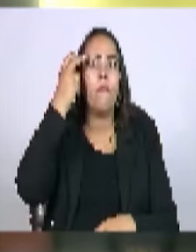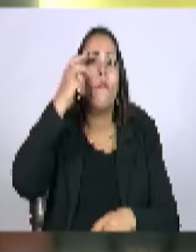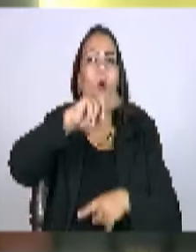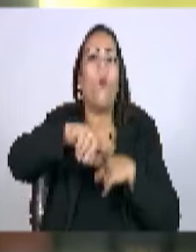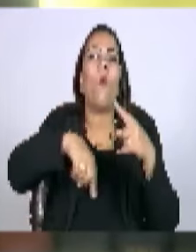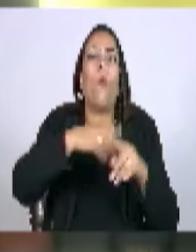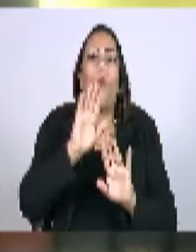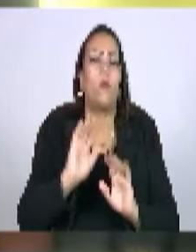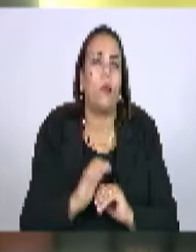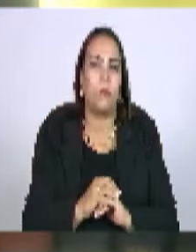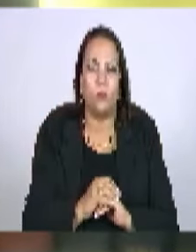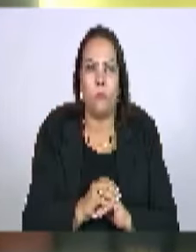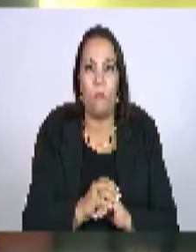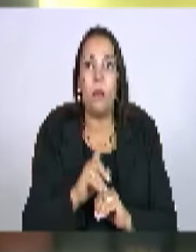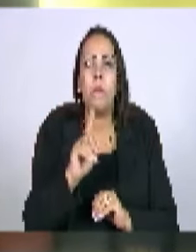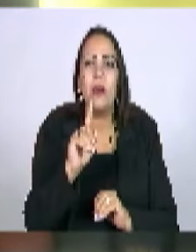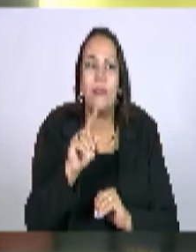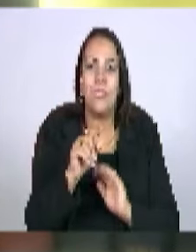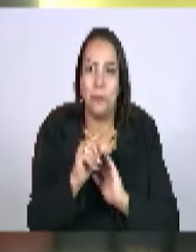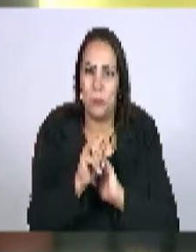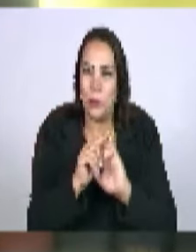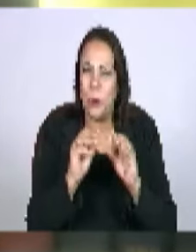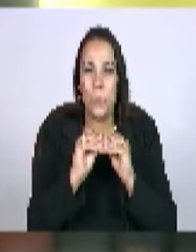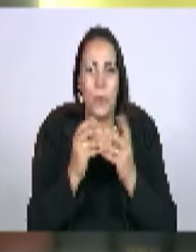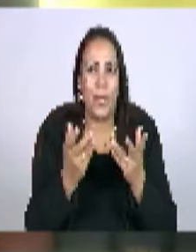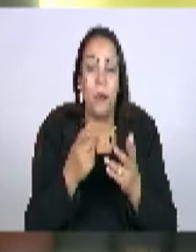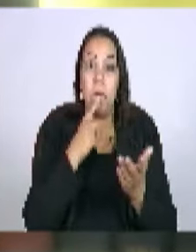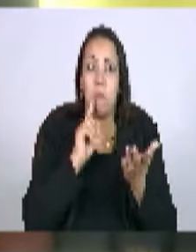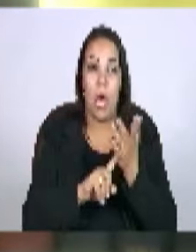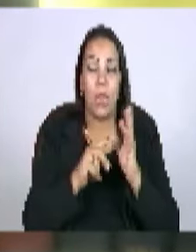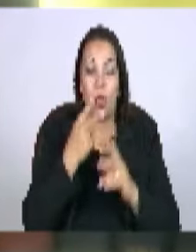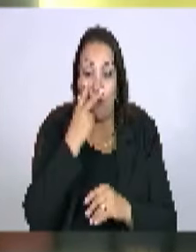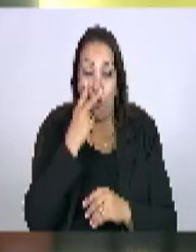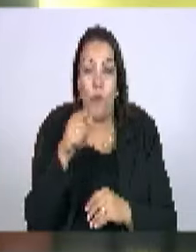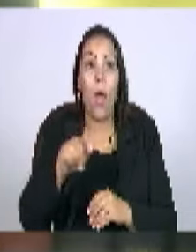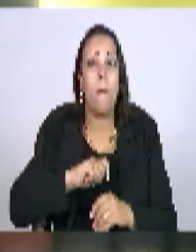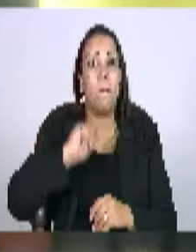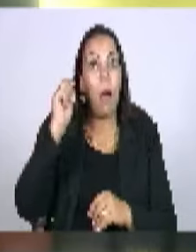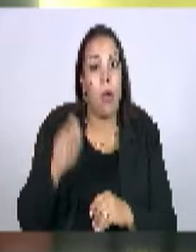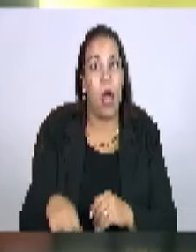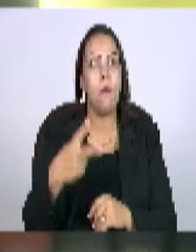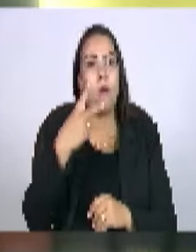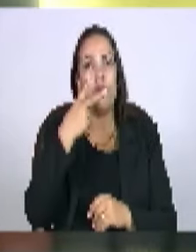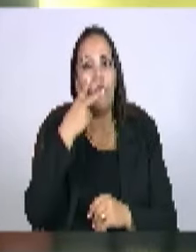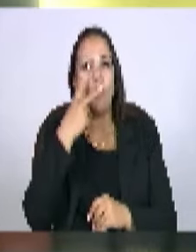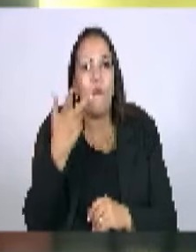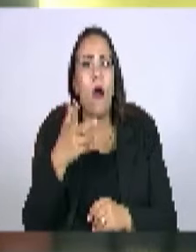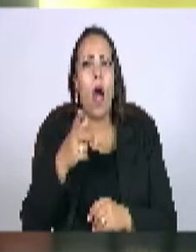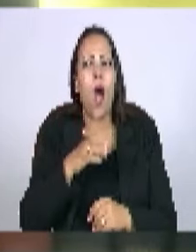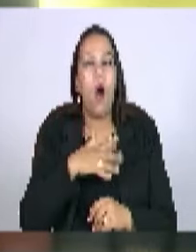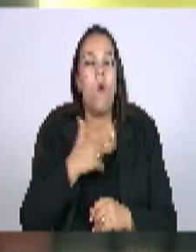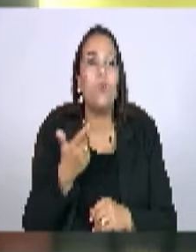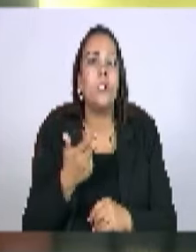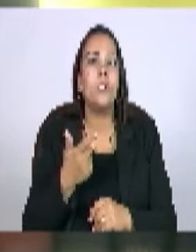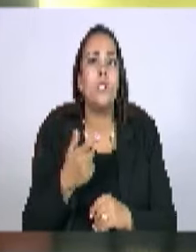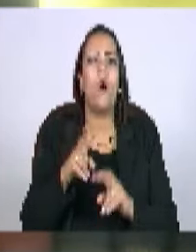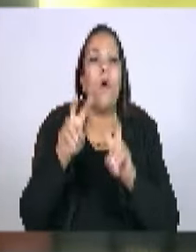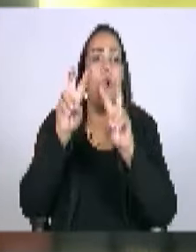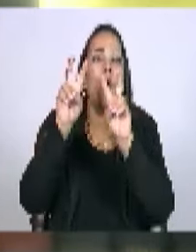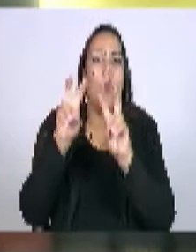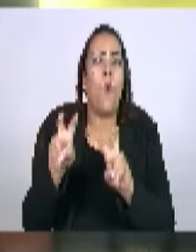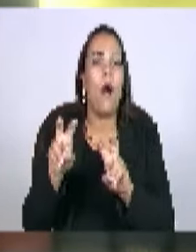المتكرره لكن الامر الواقعي ان هذه المحكمه تنظر في محاكمه او توقيف